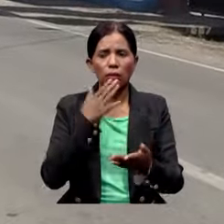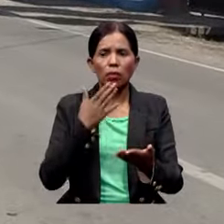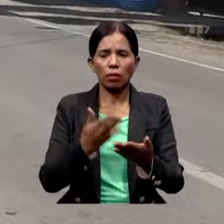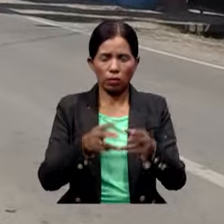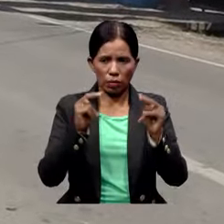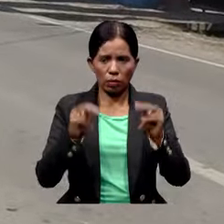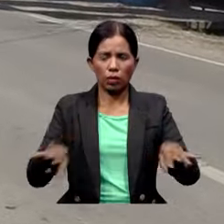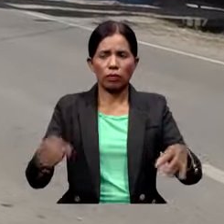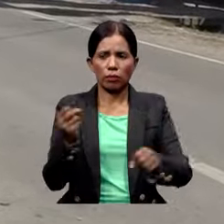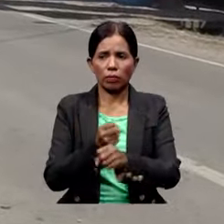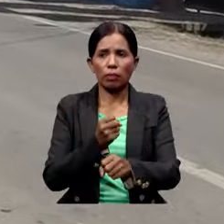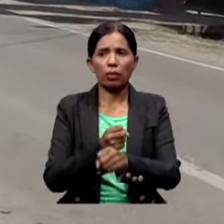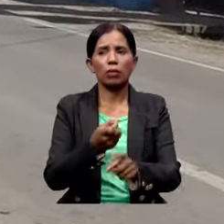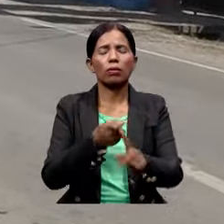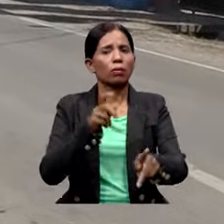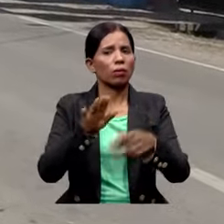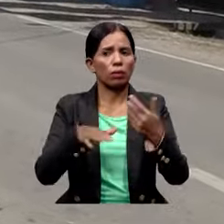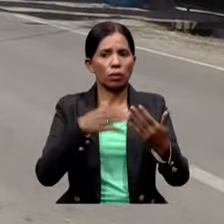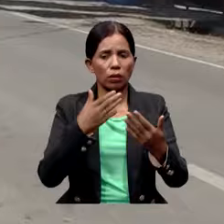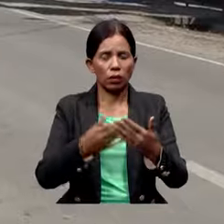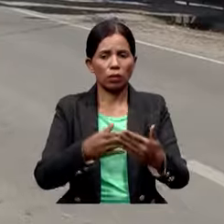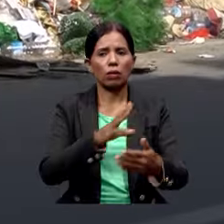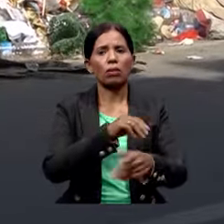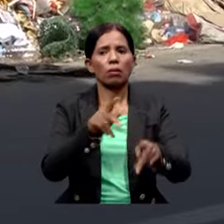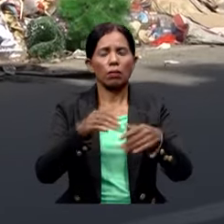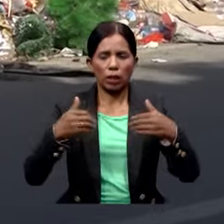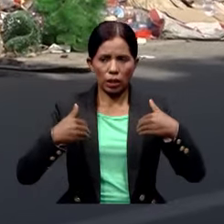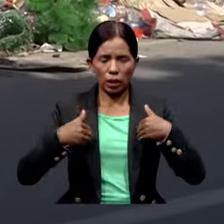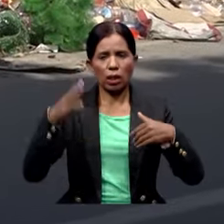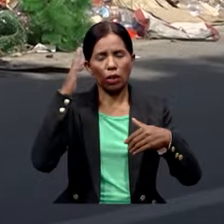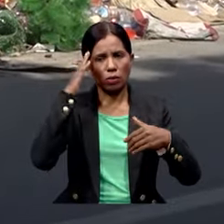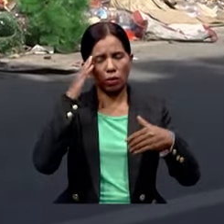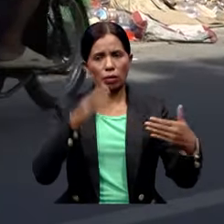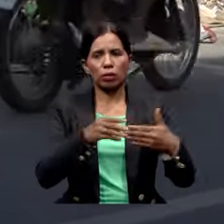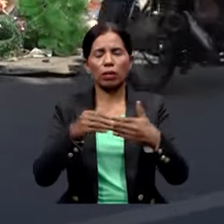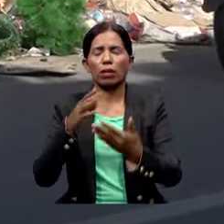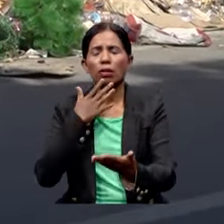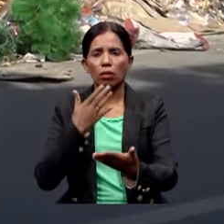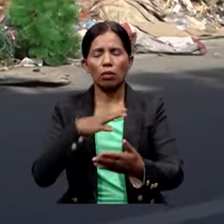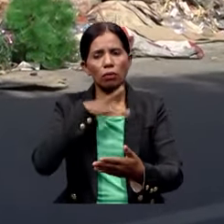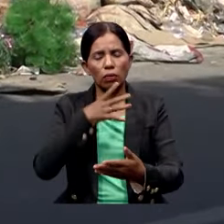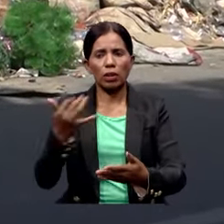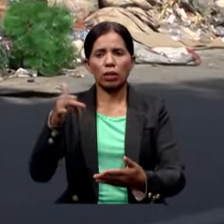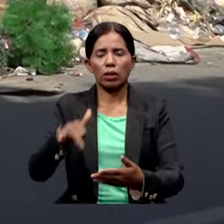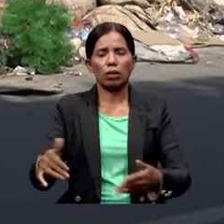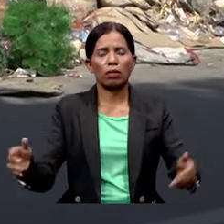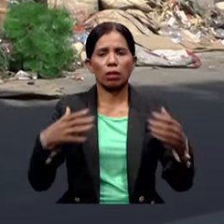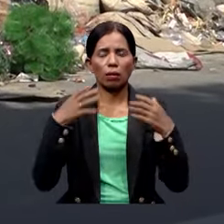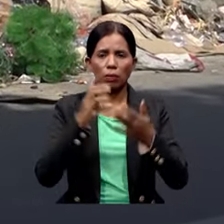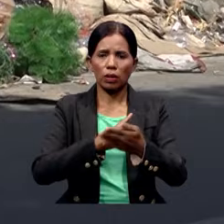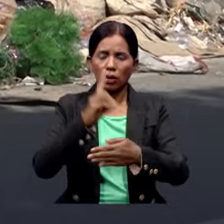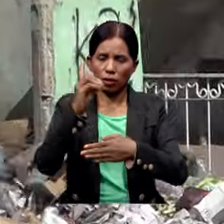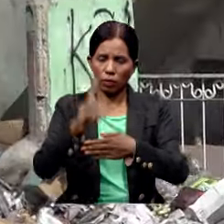Persija esforsu usi komunidade tomak, no komunidade tenki ha konsensia atu organiza di dia lisu sira ho dia metin